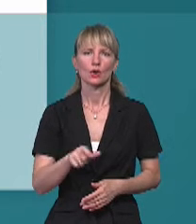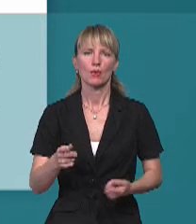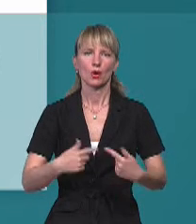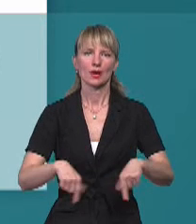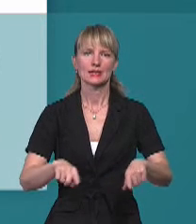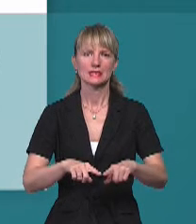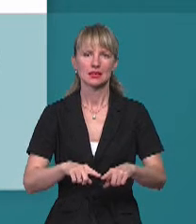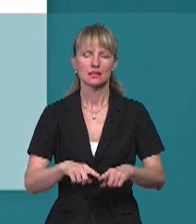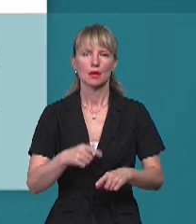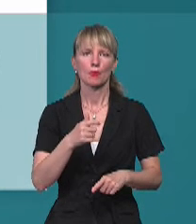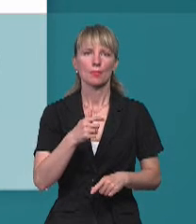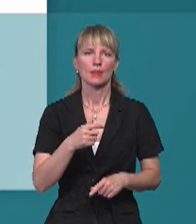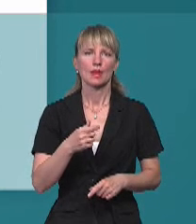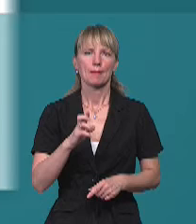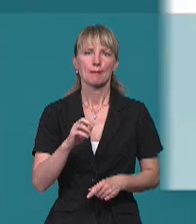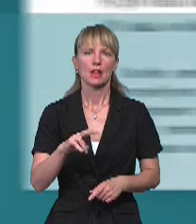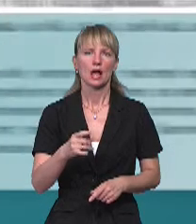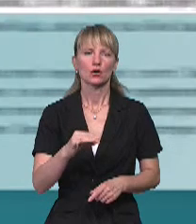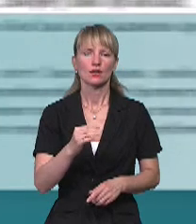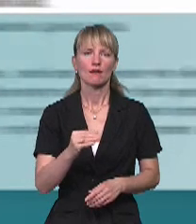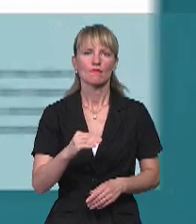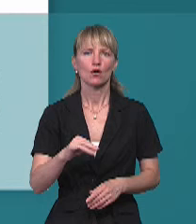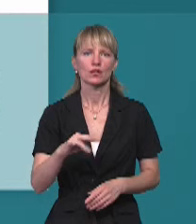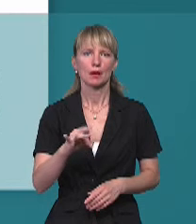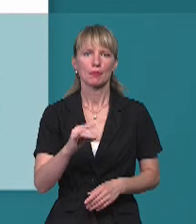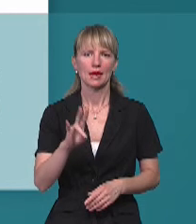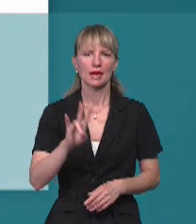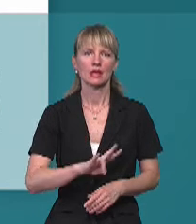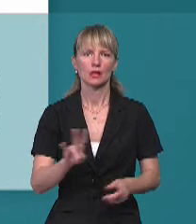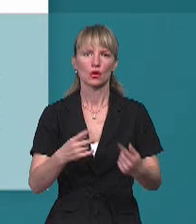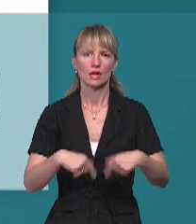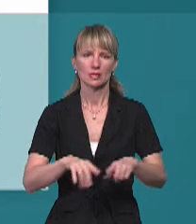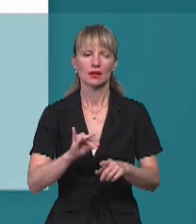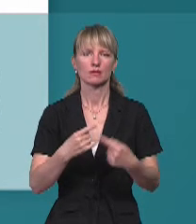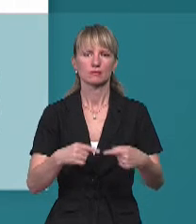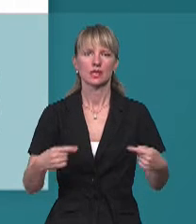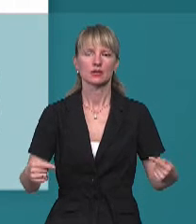громадськими організаціями, благодійними фондами, релігійними організаціями і так далі.